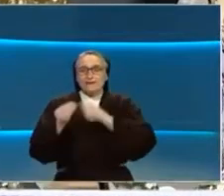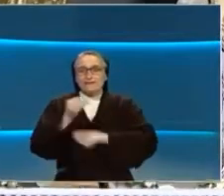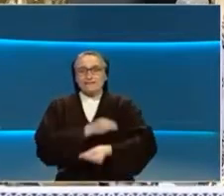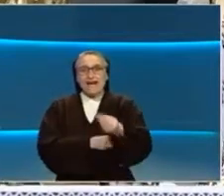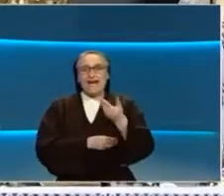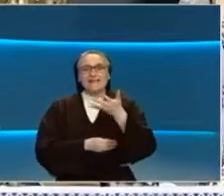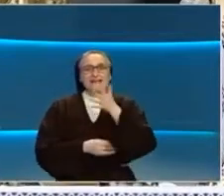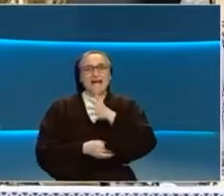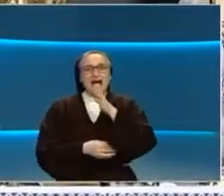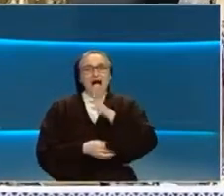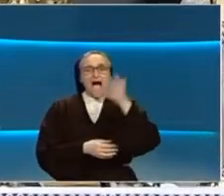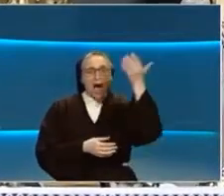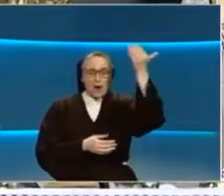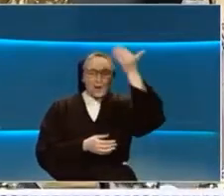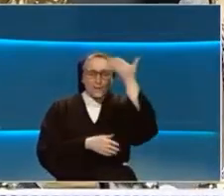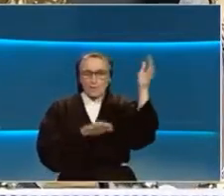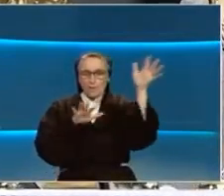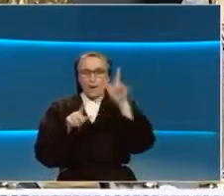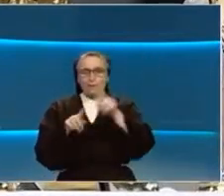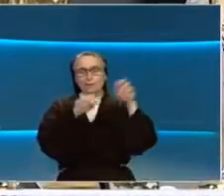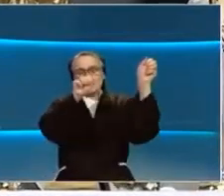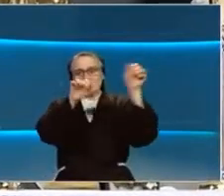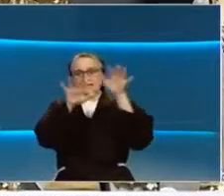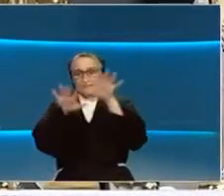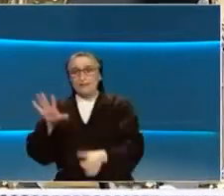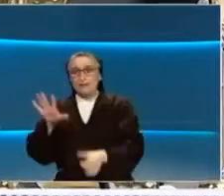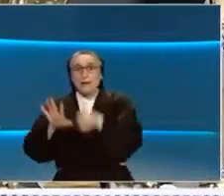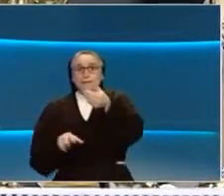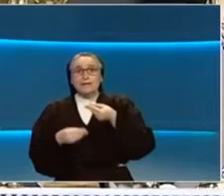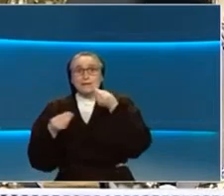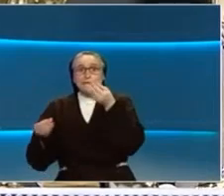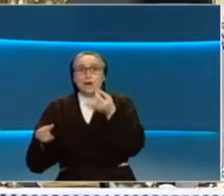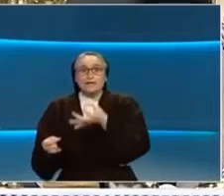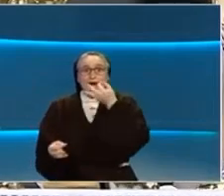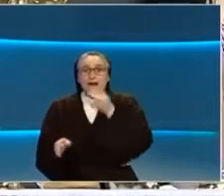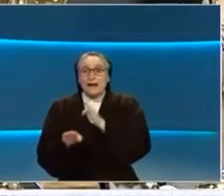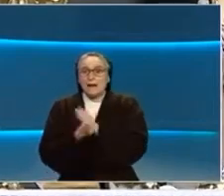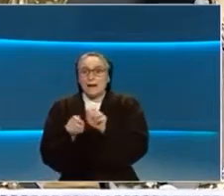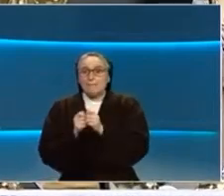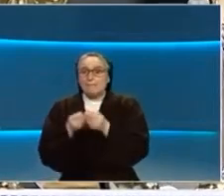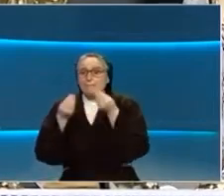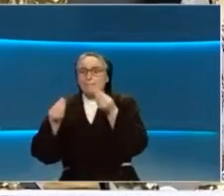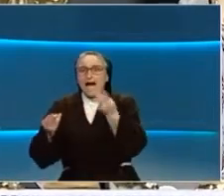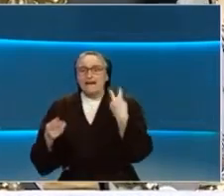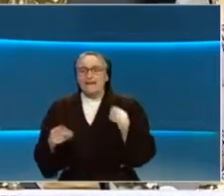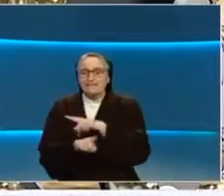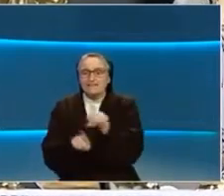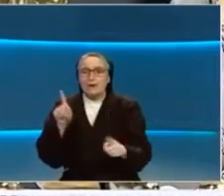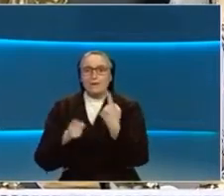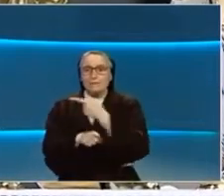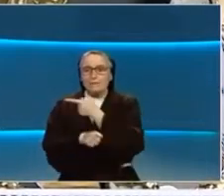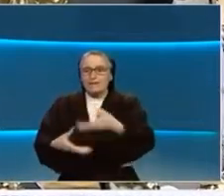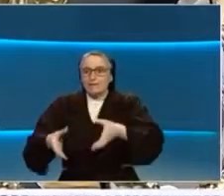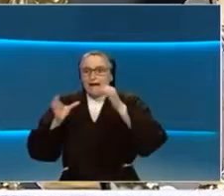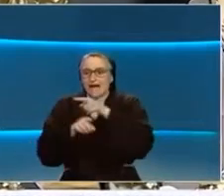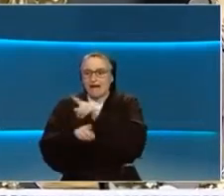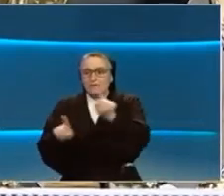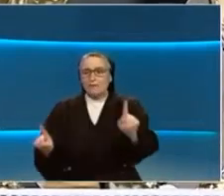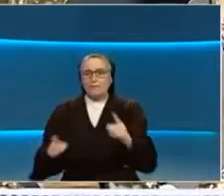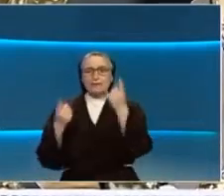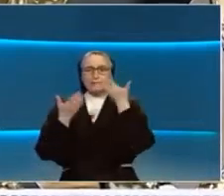dallo Spirito Santo, ricevete per la prima volta il pane della vita e il calice della